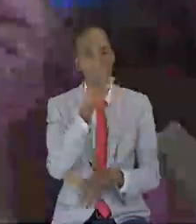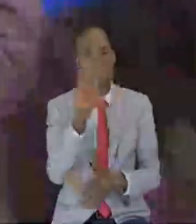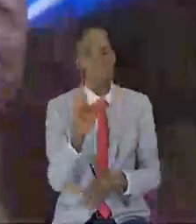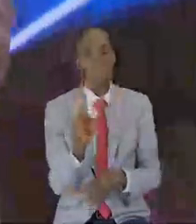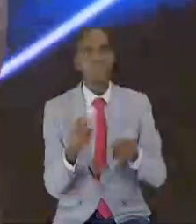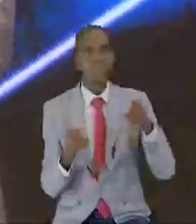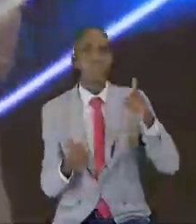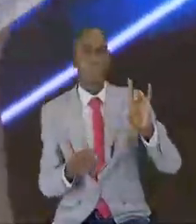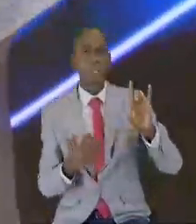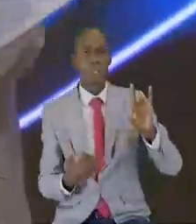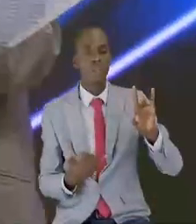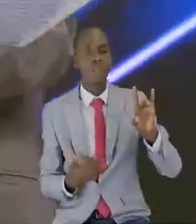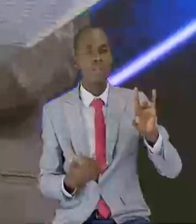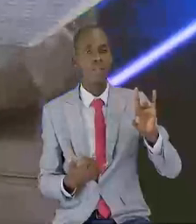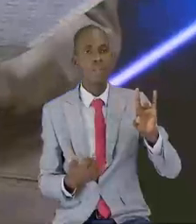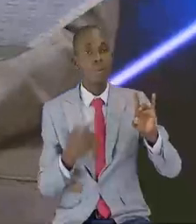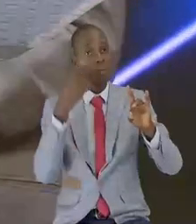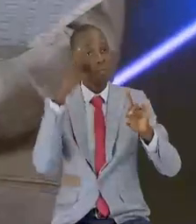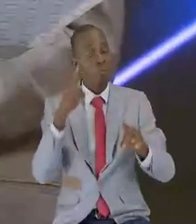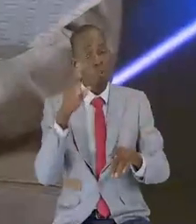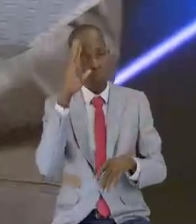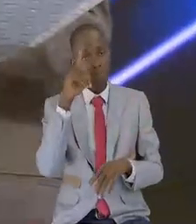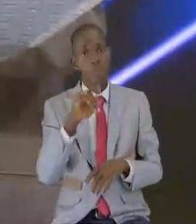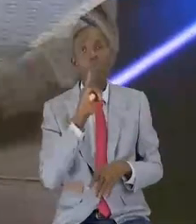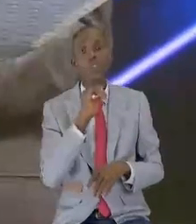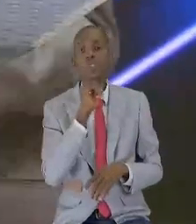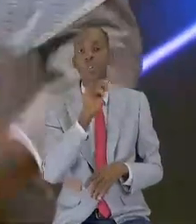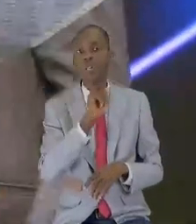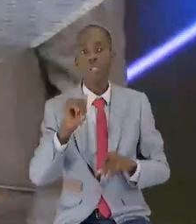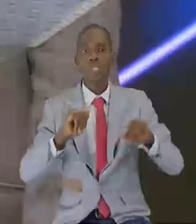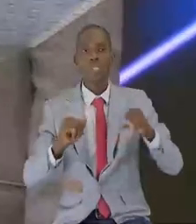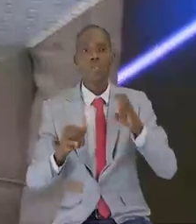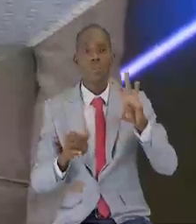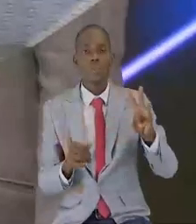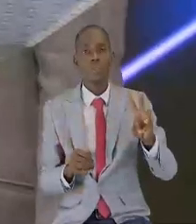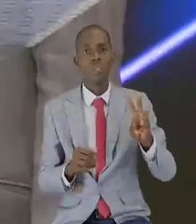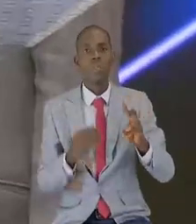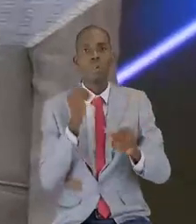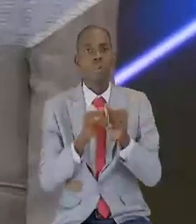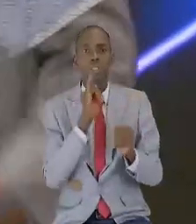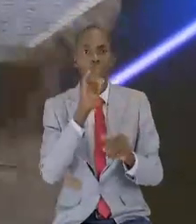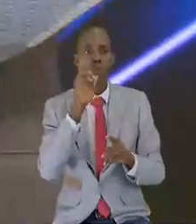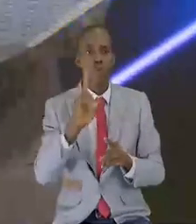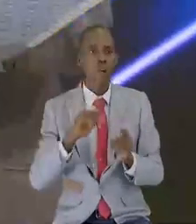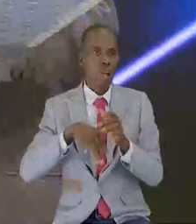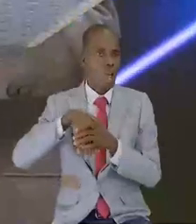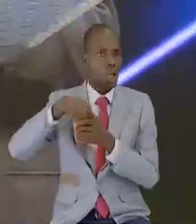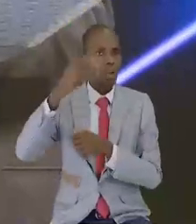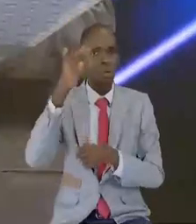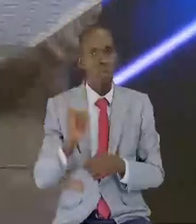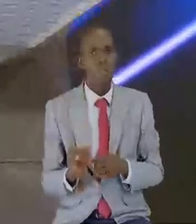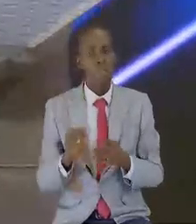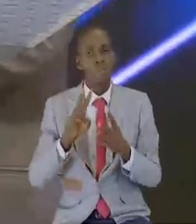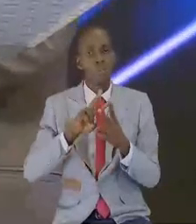Verset 28. Le juif, ce n'est pas celui qui en a les dehors. Et la